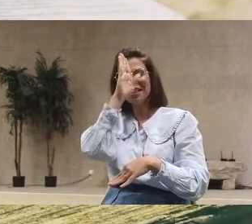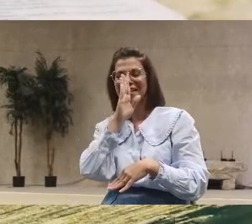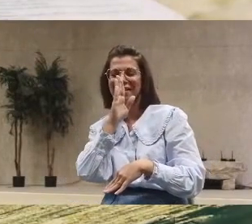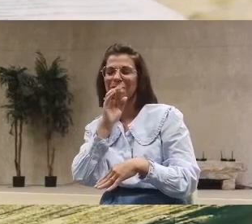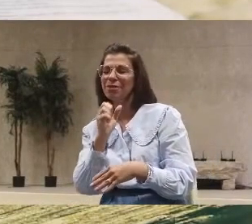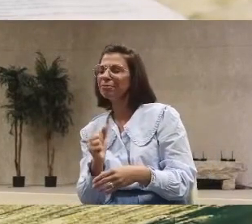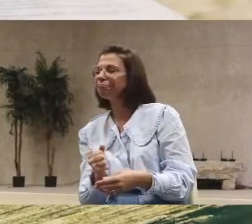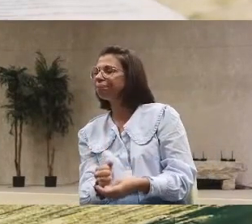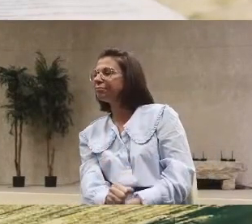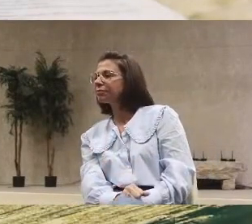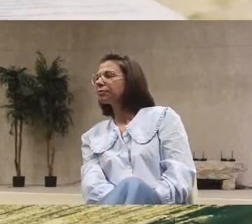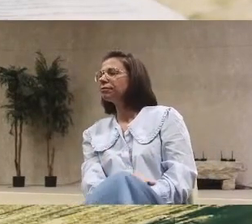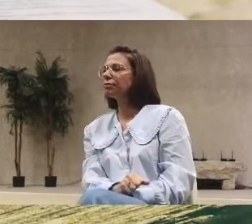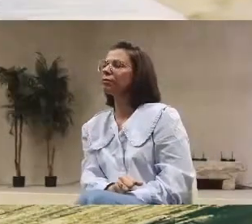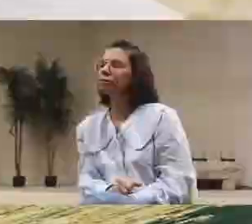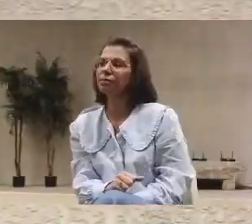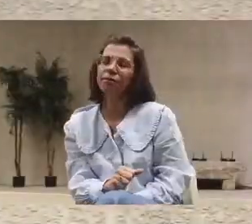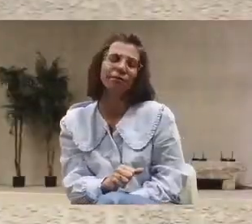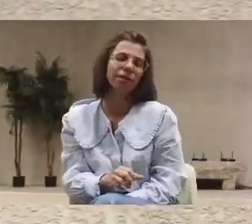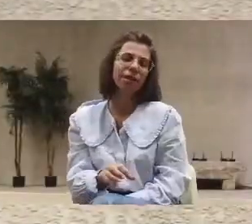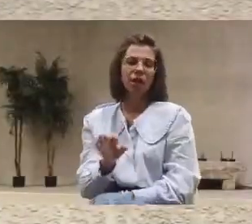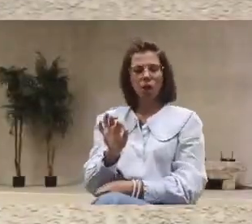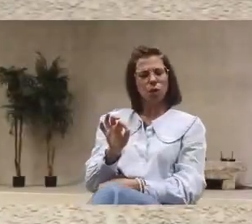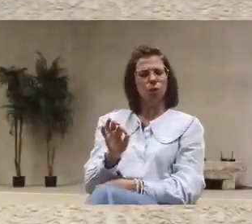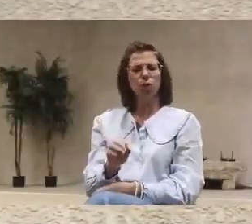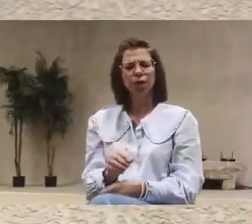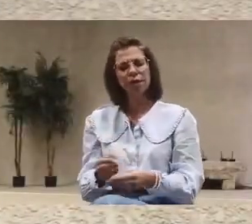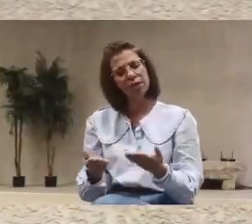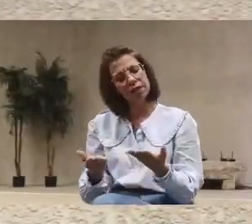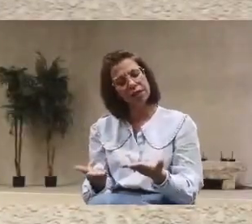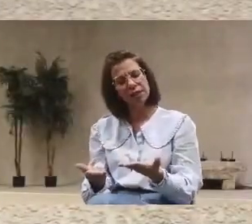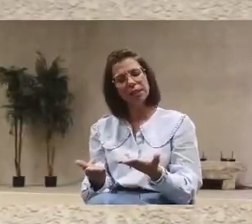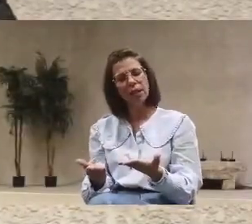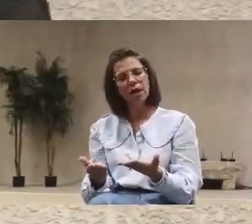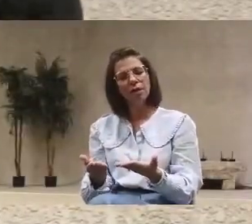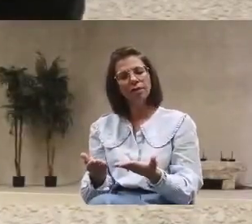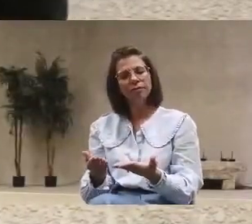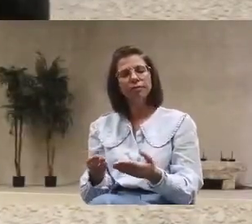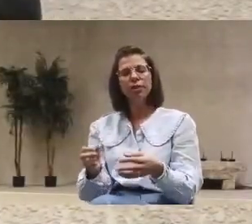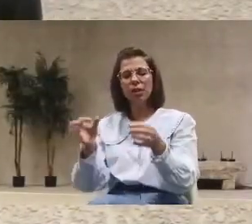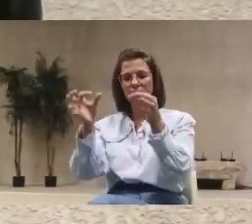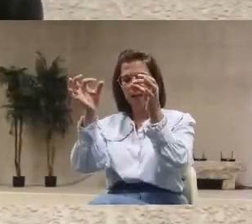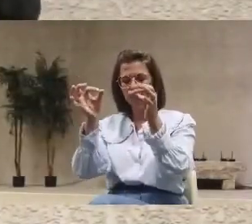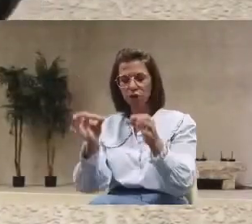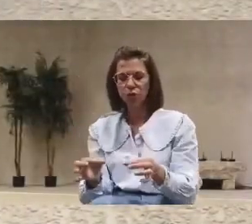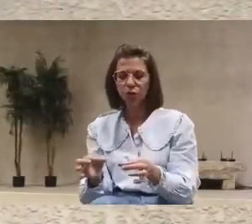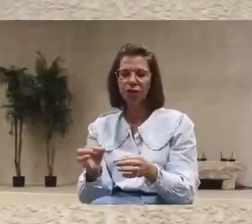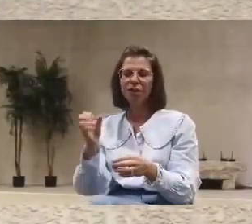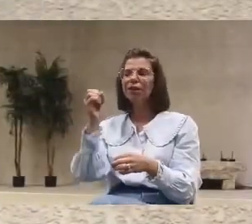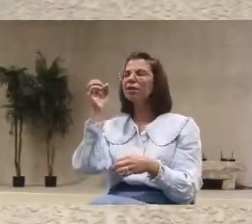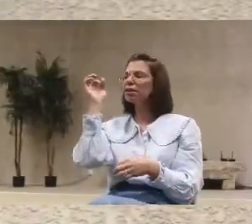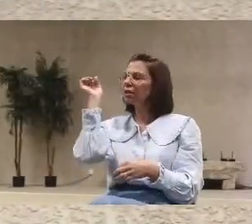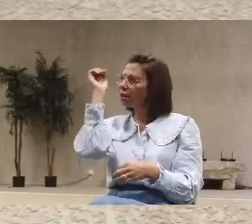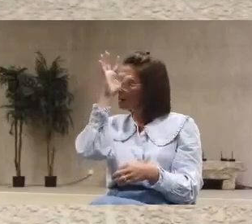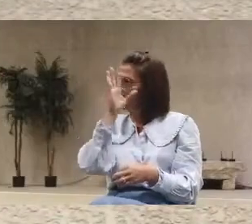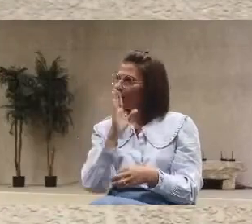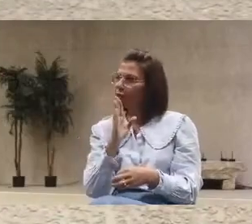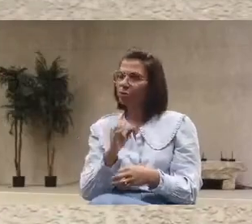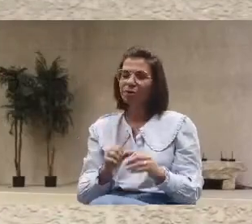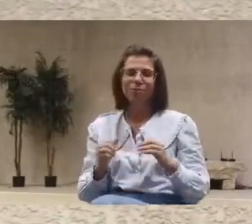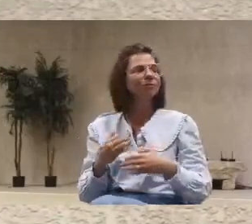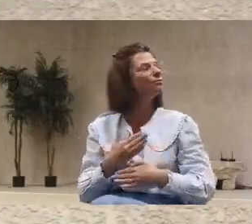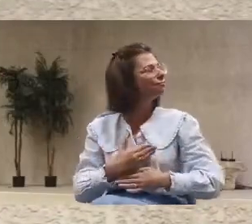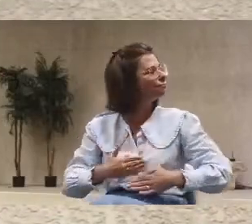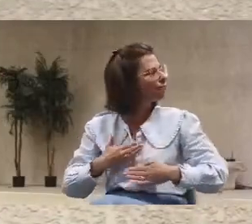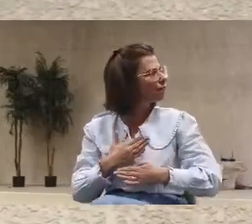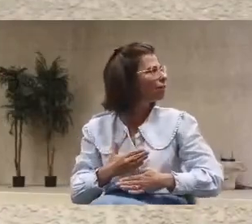Nous connaissons ce verset par cœur, que le royaume de Dieu, c'est la justice, la paix et la joie par le Saint